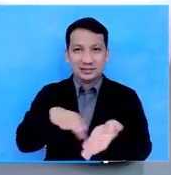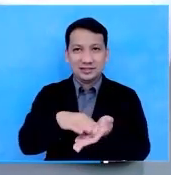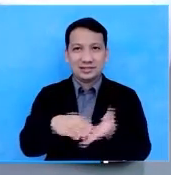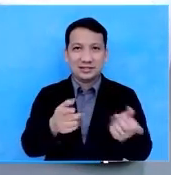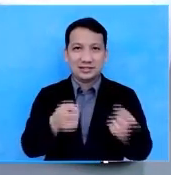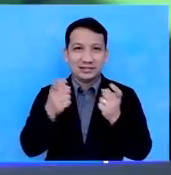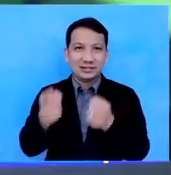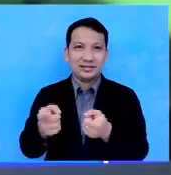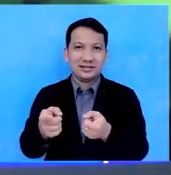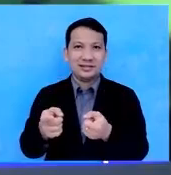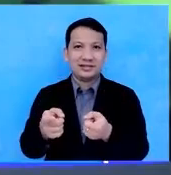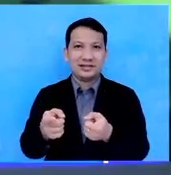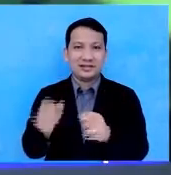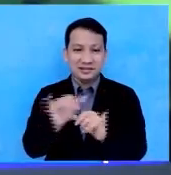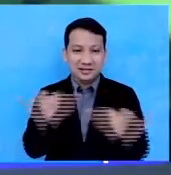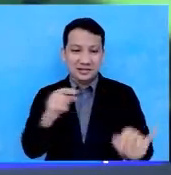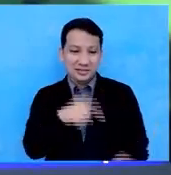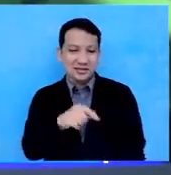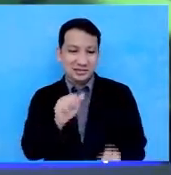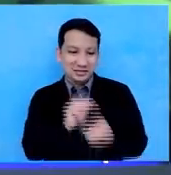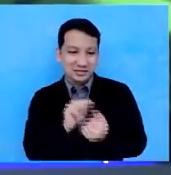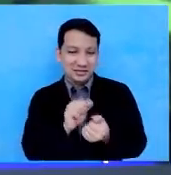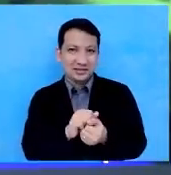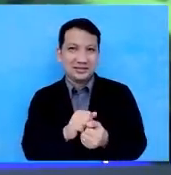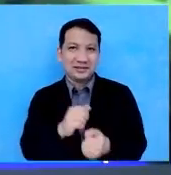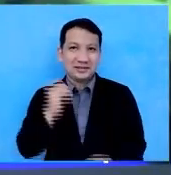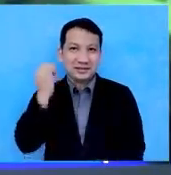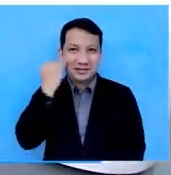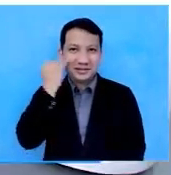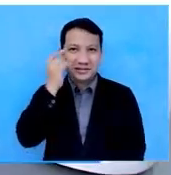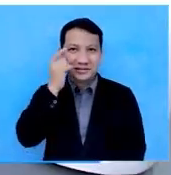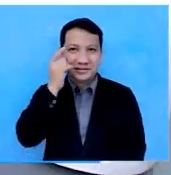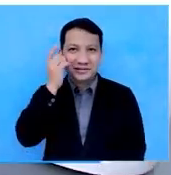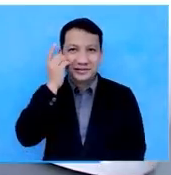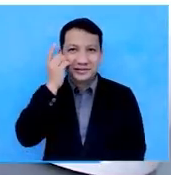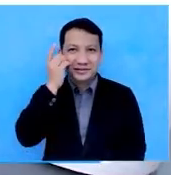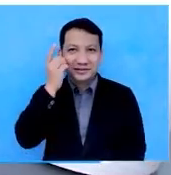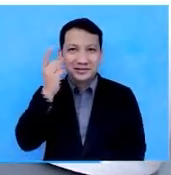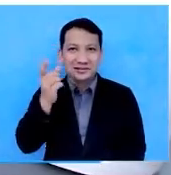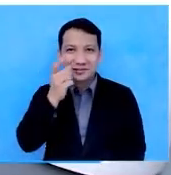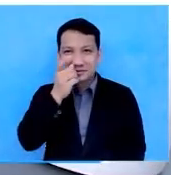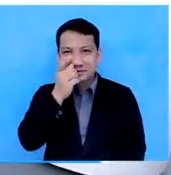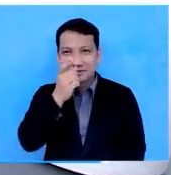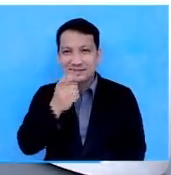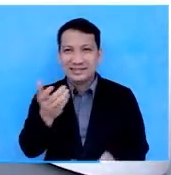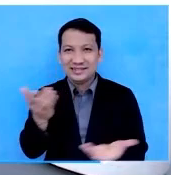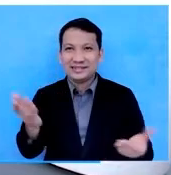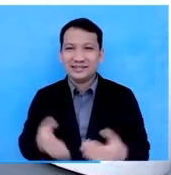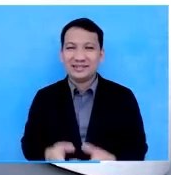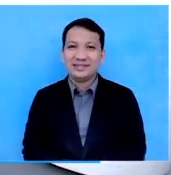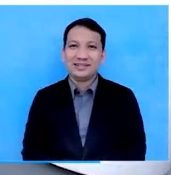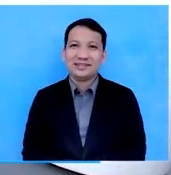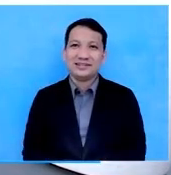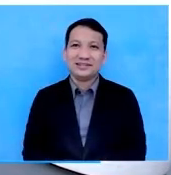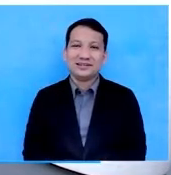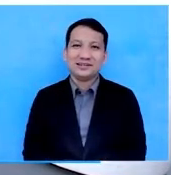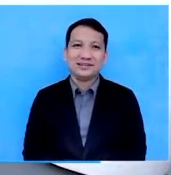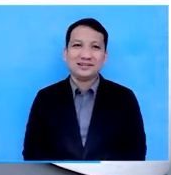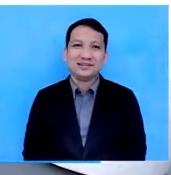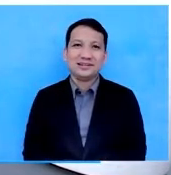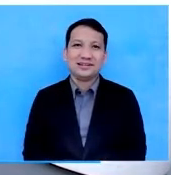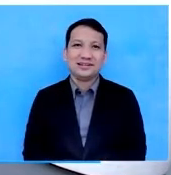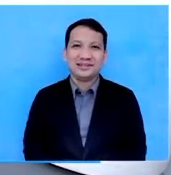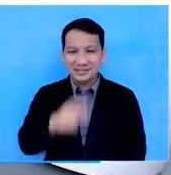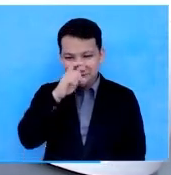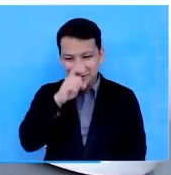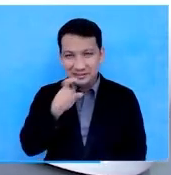ating co-anchor na si Jester De Los Santos. Ah, meron nga. Pagkawa kami talaga para sa ilang taong ka na ba,